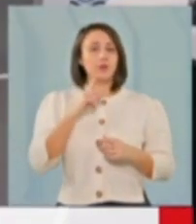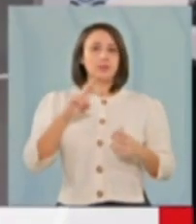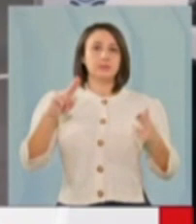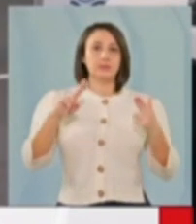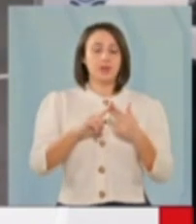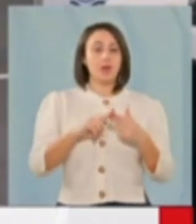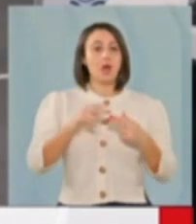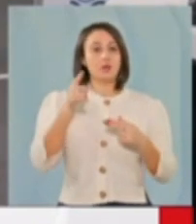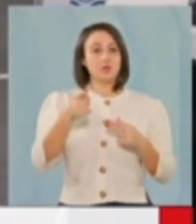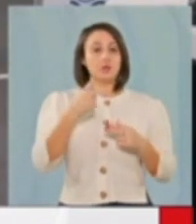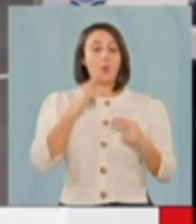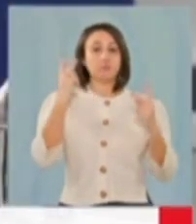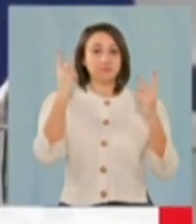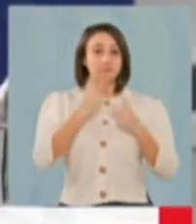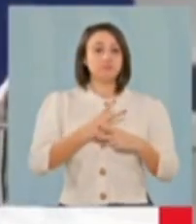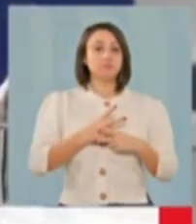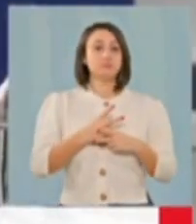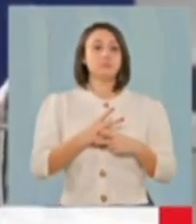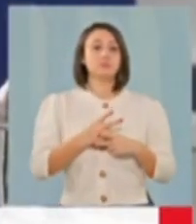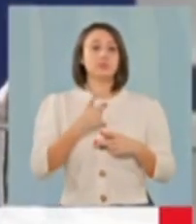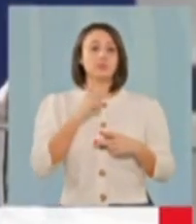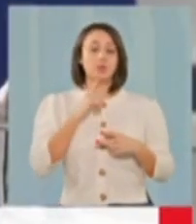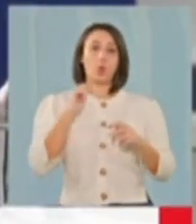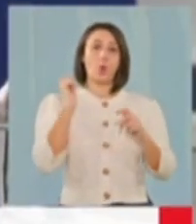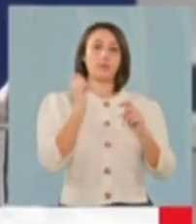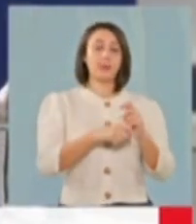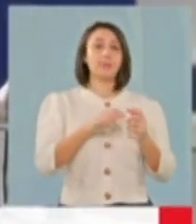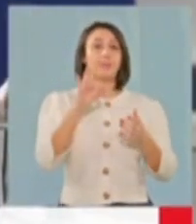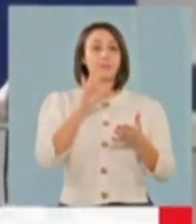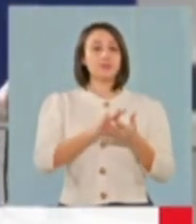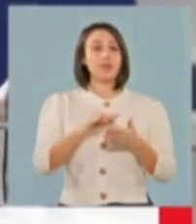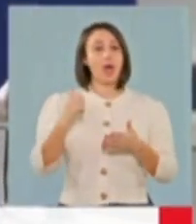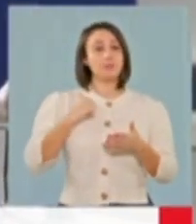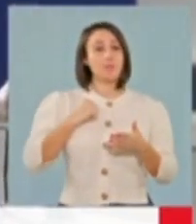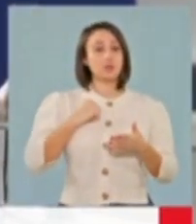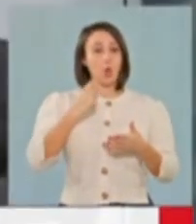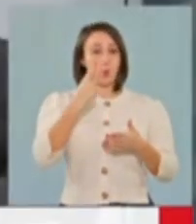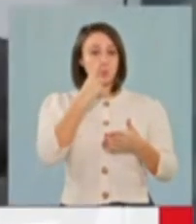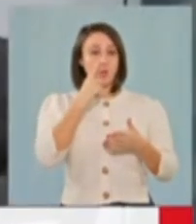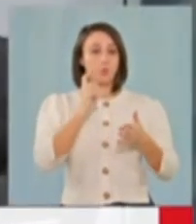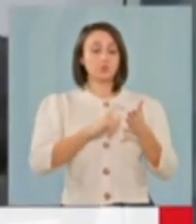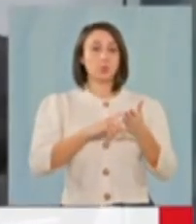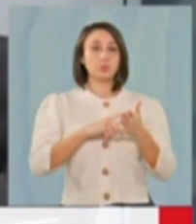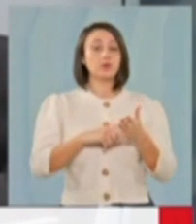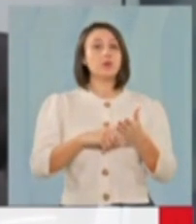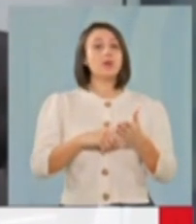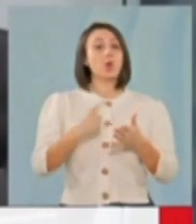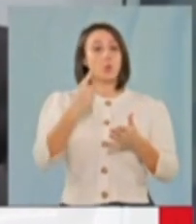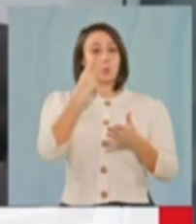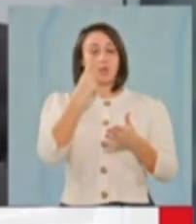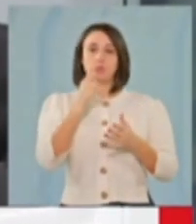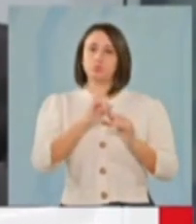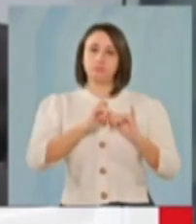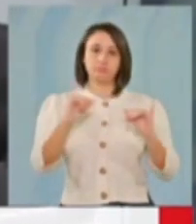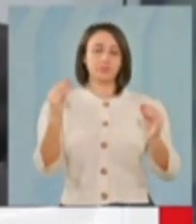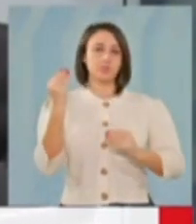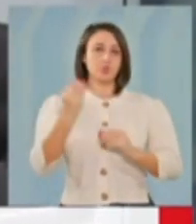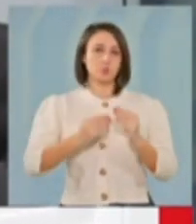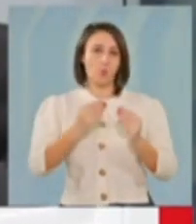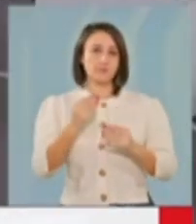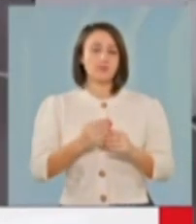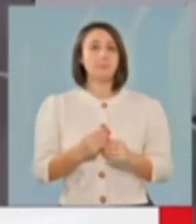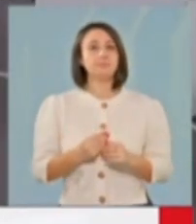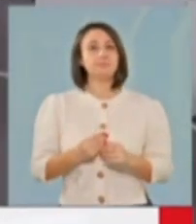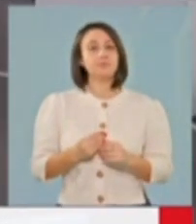întâlnirii aceștia au cazut de comun acord să condamne prezența Armatei Ruse și au cerut Moscovei să nu escaladeze situația